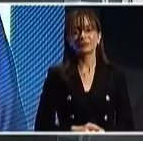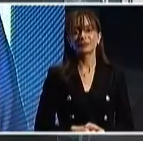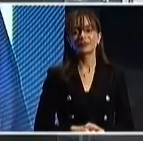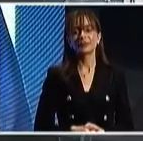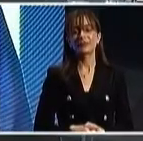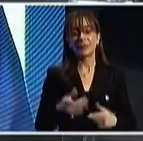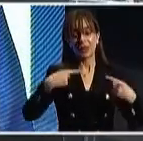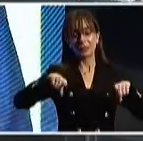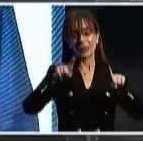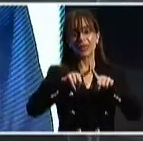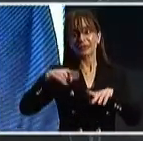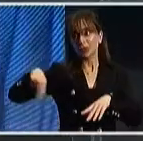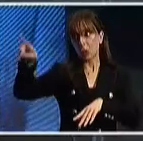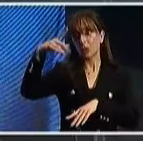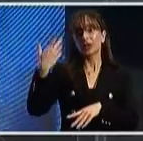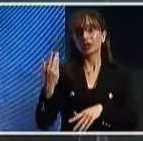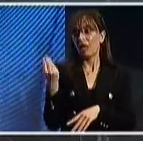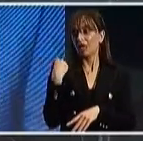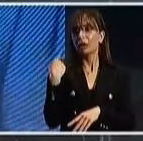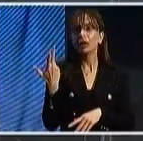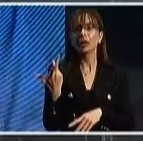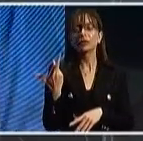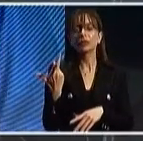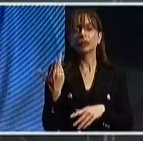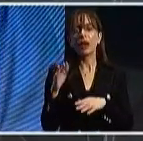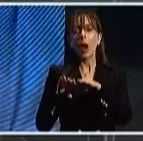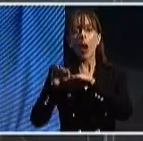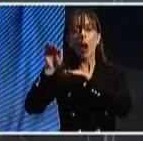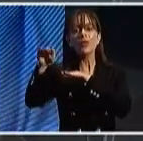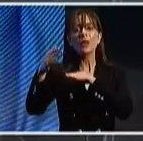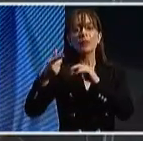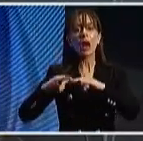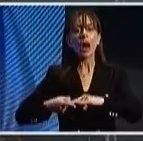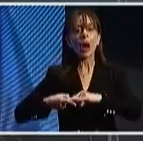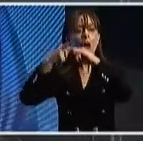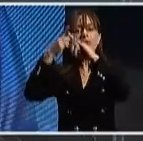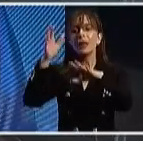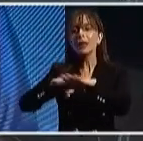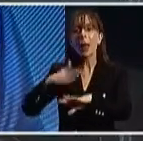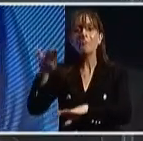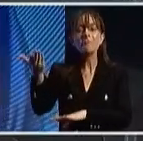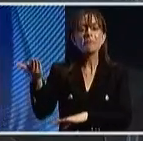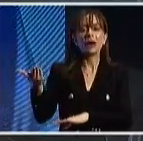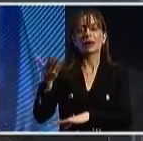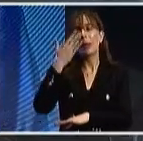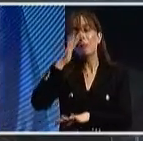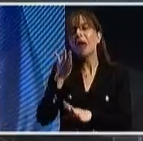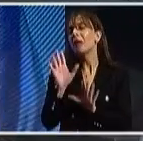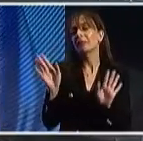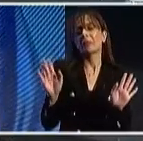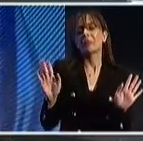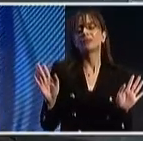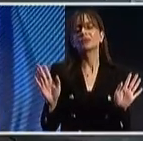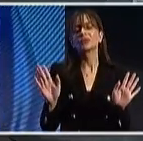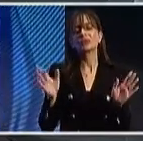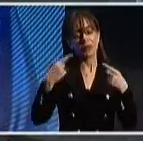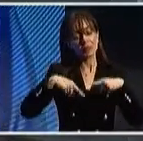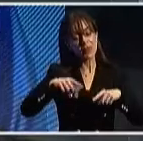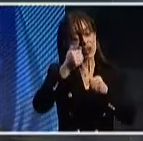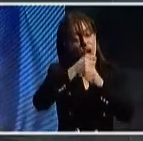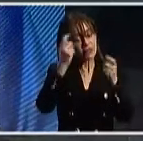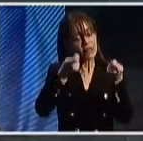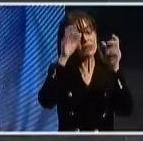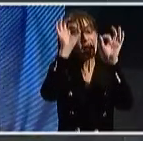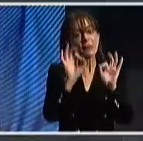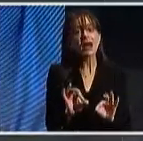biz onlardan yeni otopark asansörü yapmalarını da aslında beklemiyorduk. Biz göreve gelir gelmez